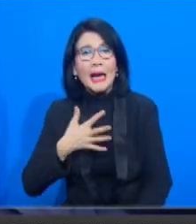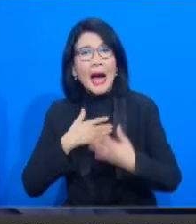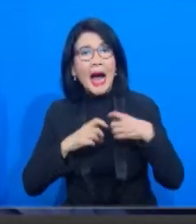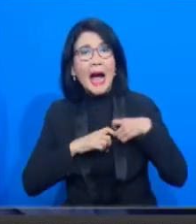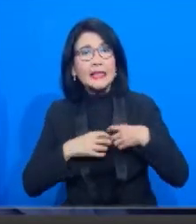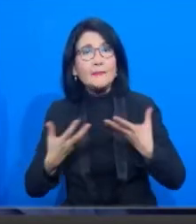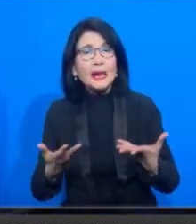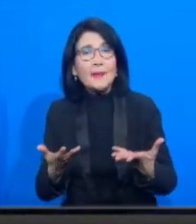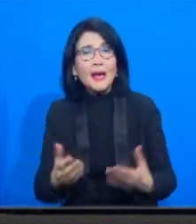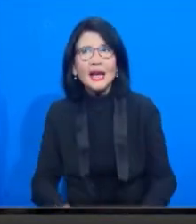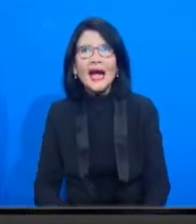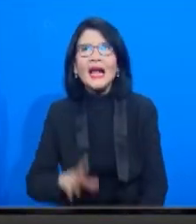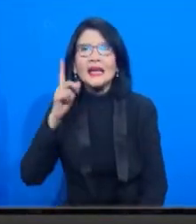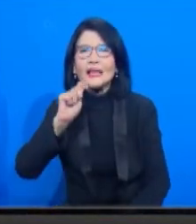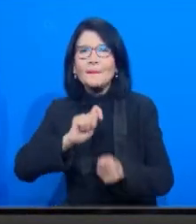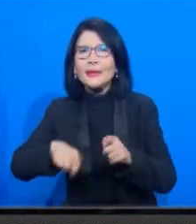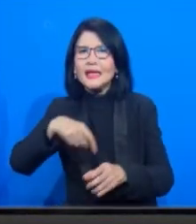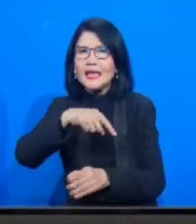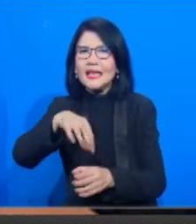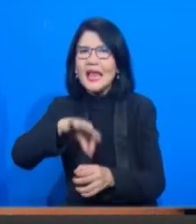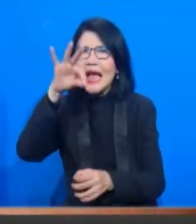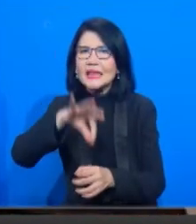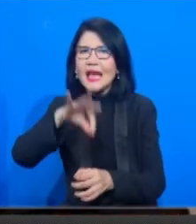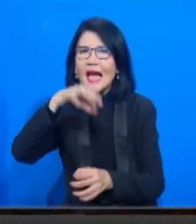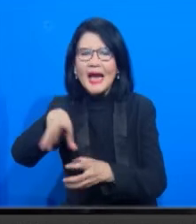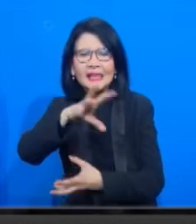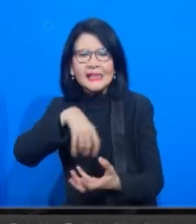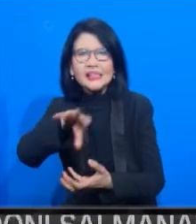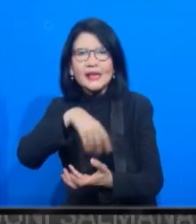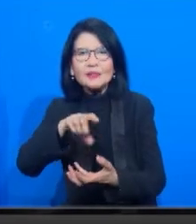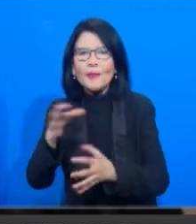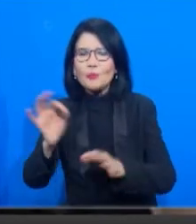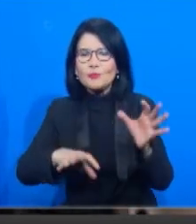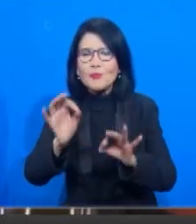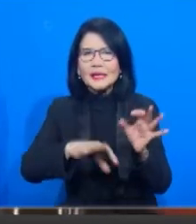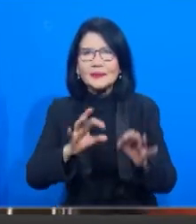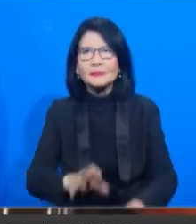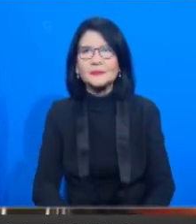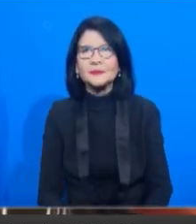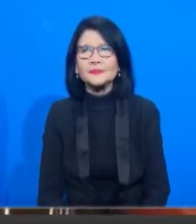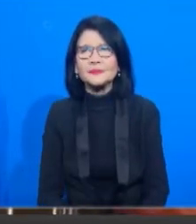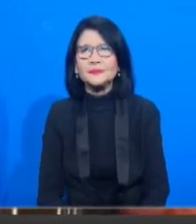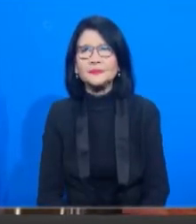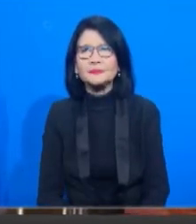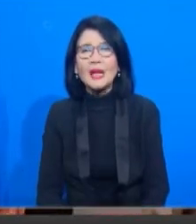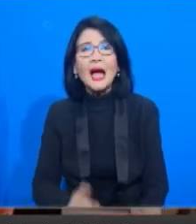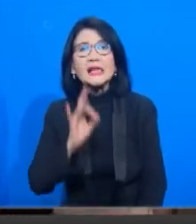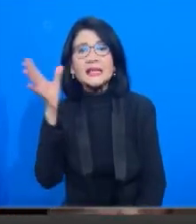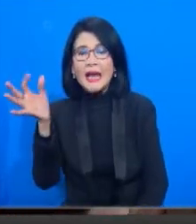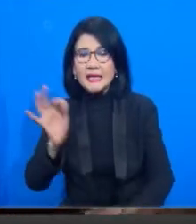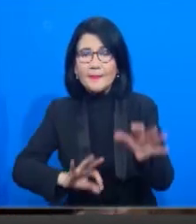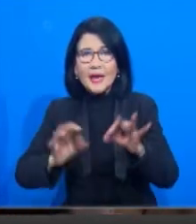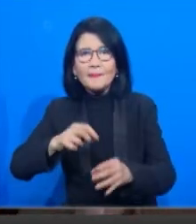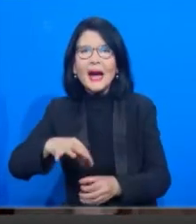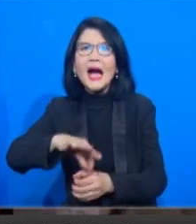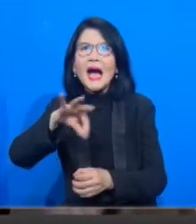Sehingga sang peracik akan meracik teh yang akan dikombinasikan dengan aneka bahan dan mood pemesan. Selain bahan rempah, seduhan teh